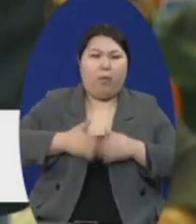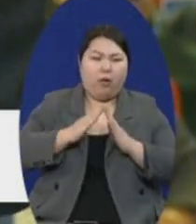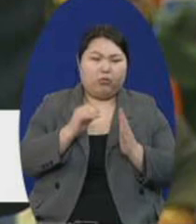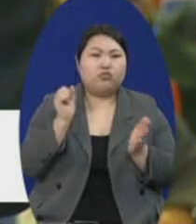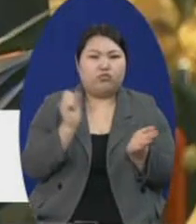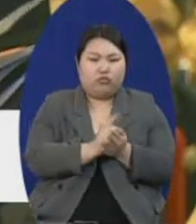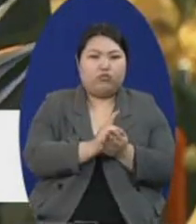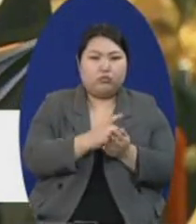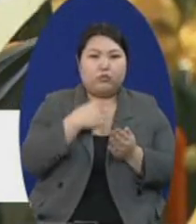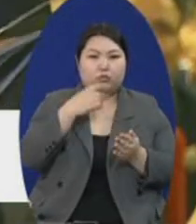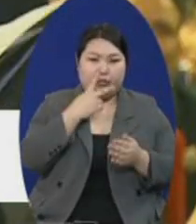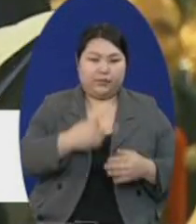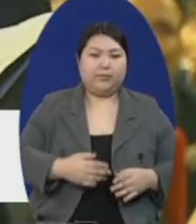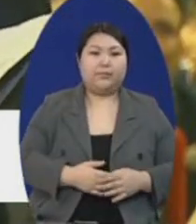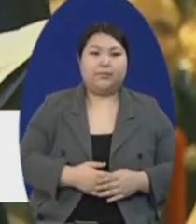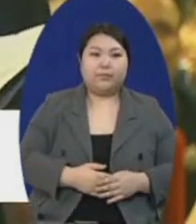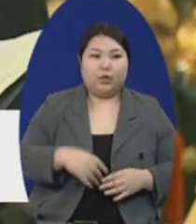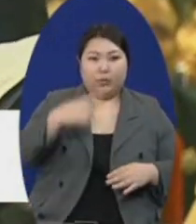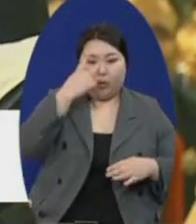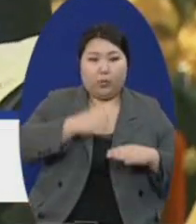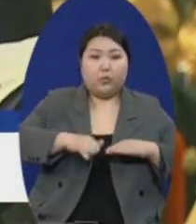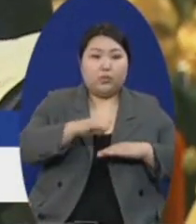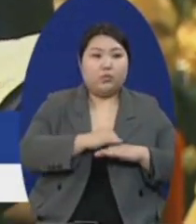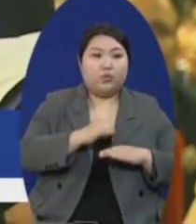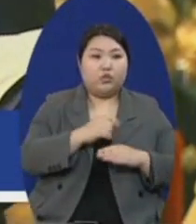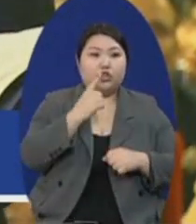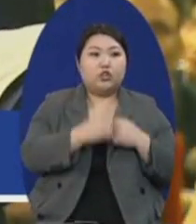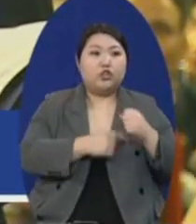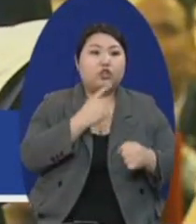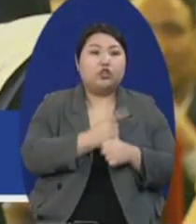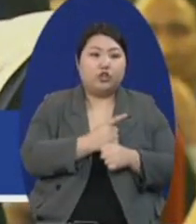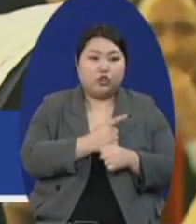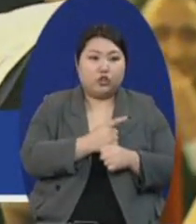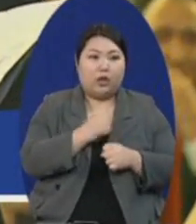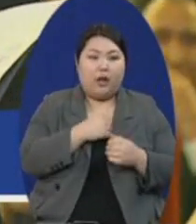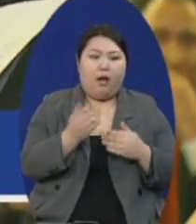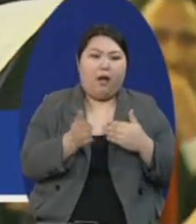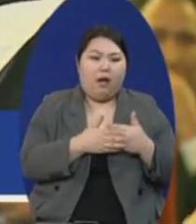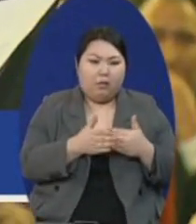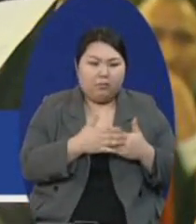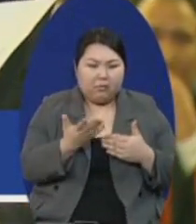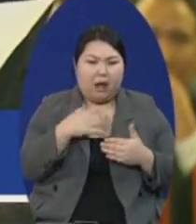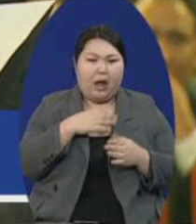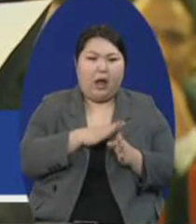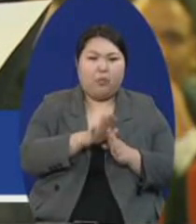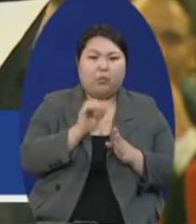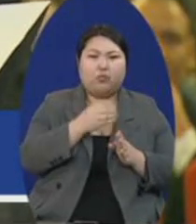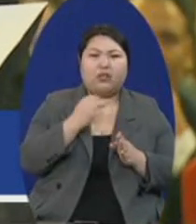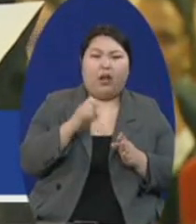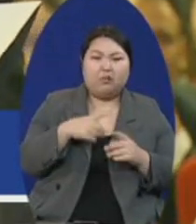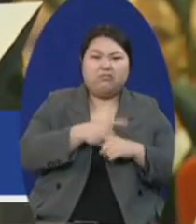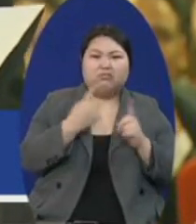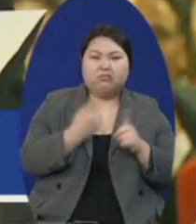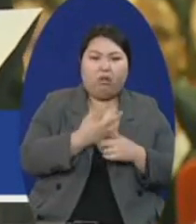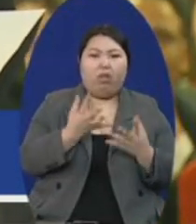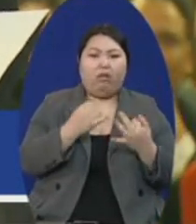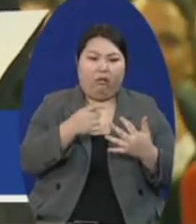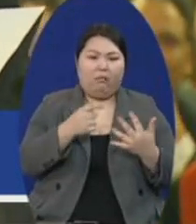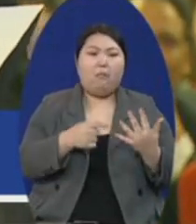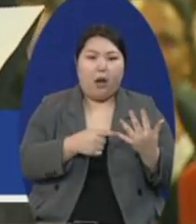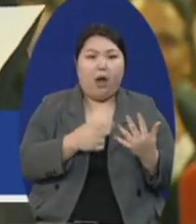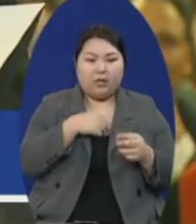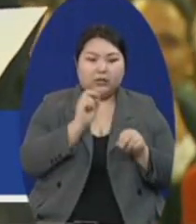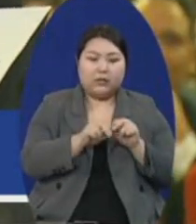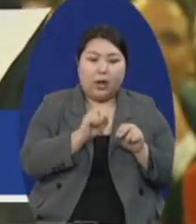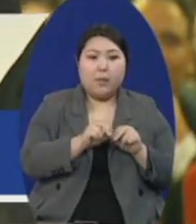үздсэн юм аа. Монгол улсад жилд авилгын албан тушаалын хэлбэрийн хэрэг байдгийг шалгагдчихаг.